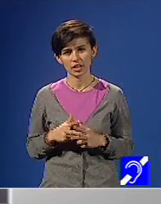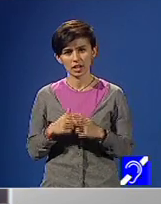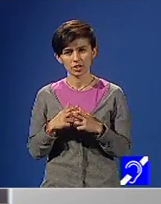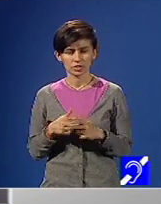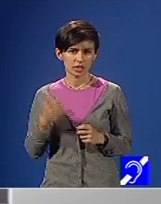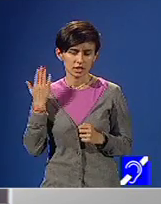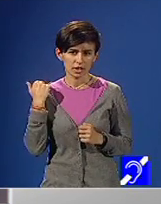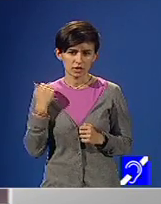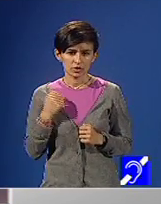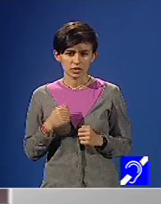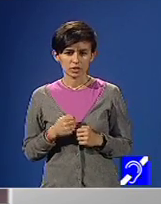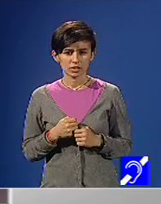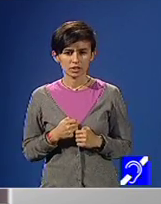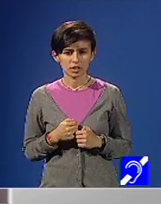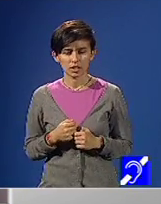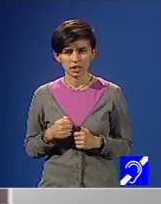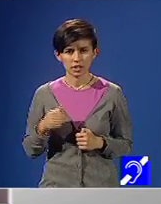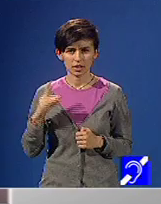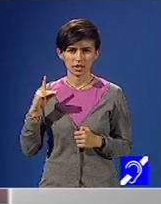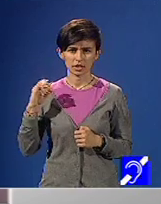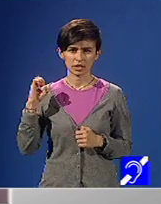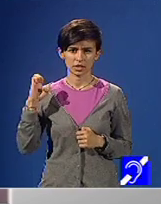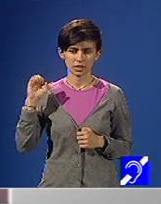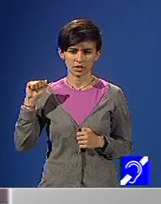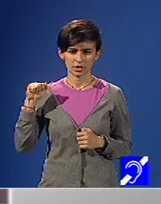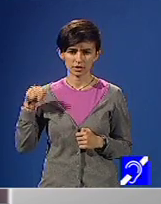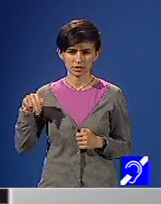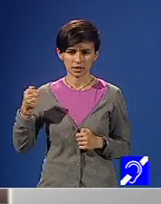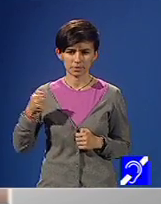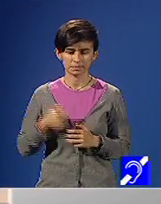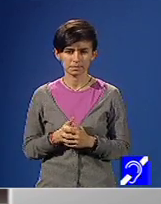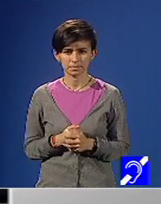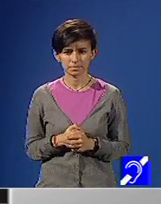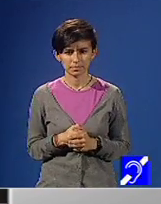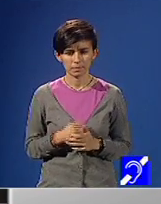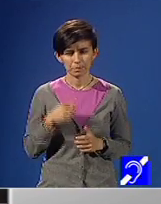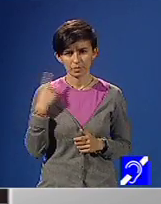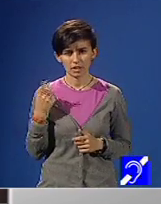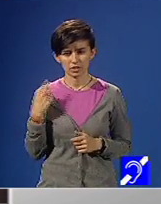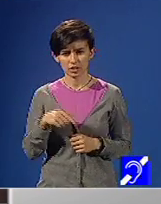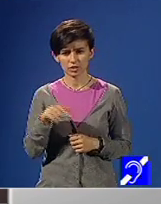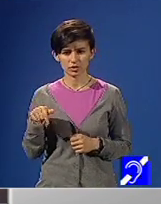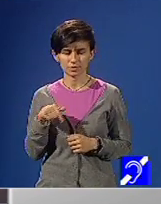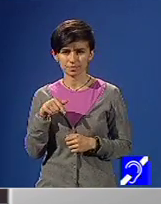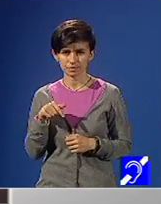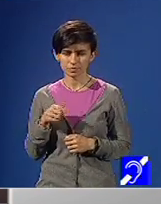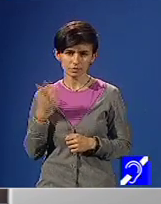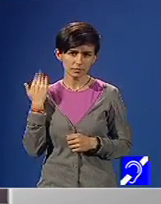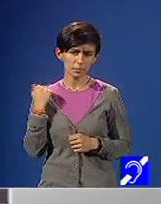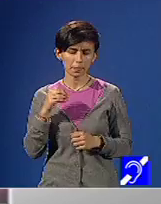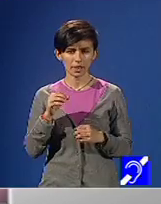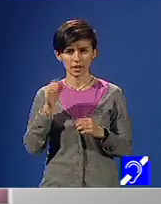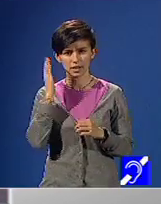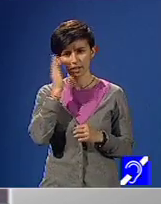la 1 mai sau la Desna. Iar în orașul nostru, în afară de școala specială pentru surzi și